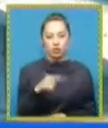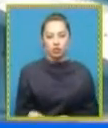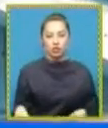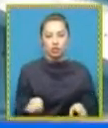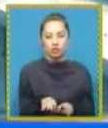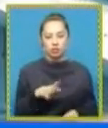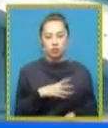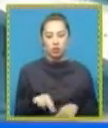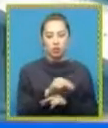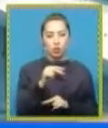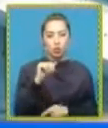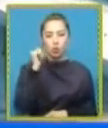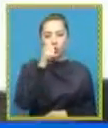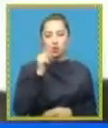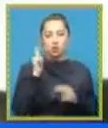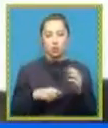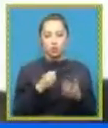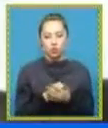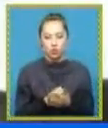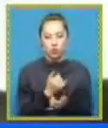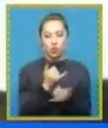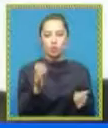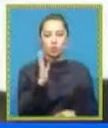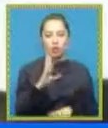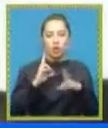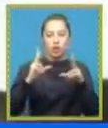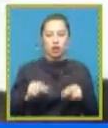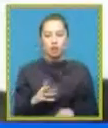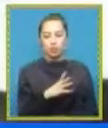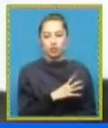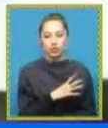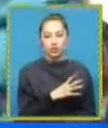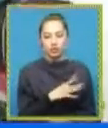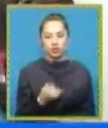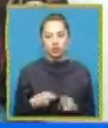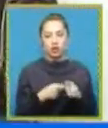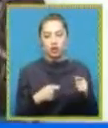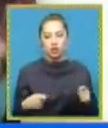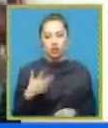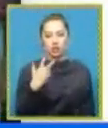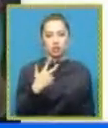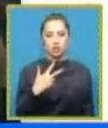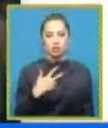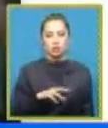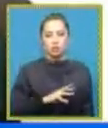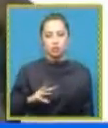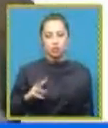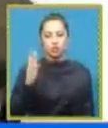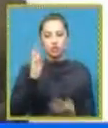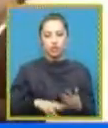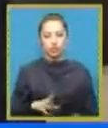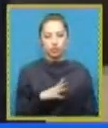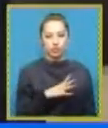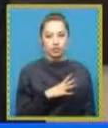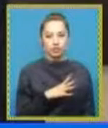жыл соңына дейін тапсыруға уәде беріп отыр. Сақалды құрылысты сағызша созған мердігерге бүгінде 30 миллион теңге айыппұл салынды, дейді сала